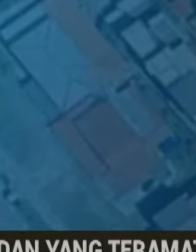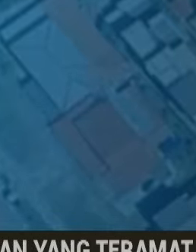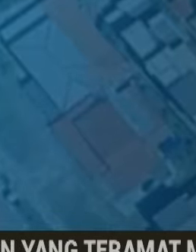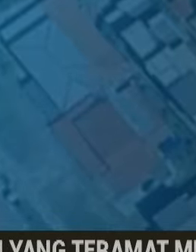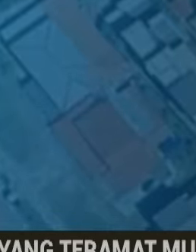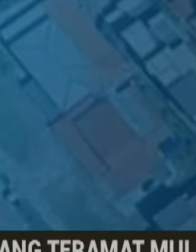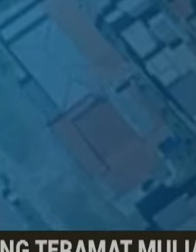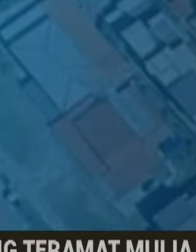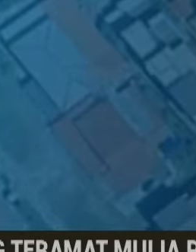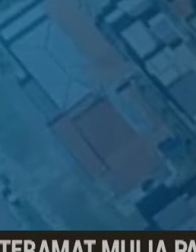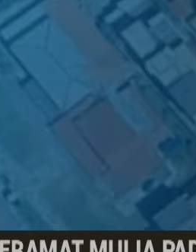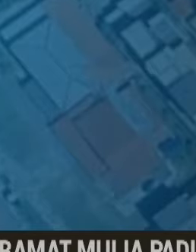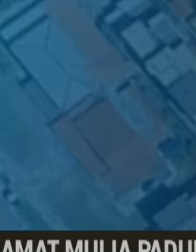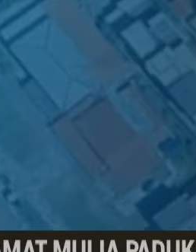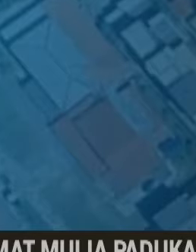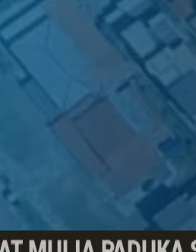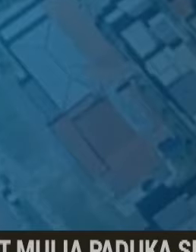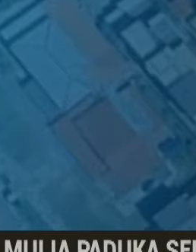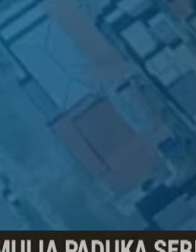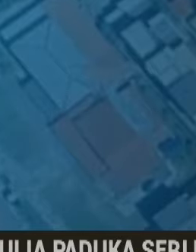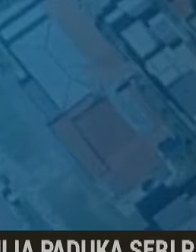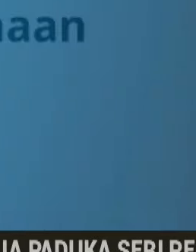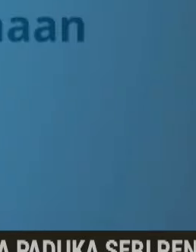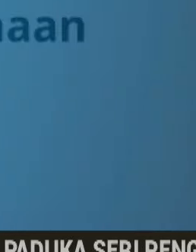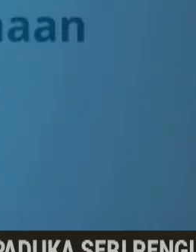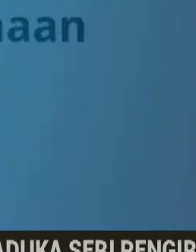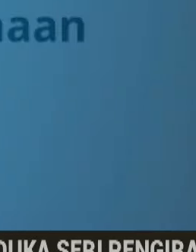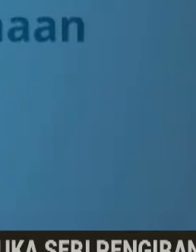di pusing keliling berkenaan.